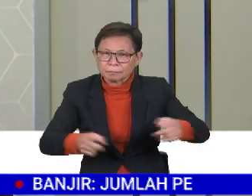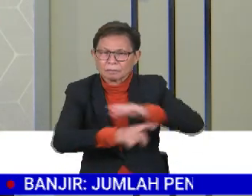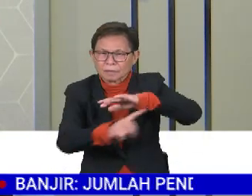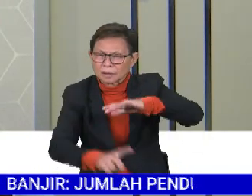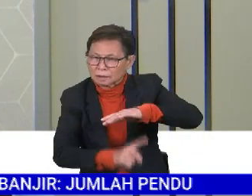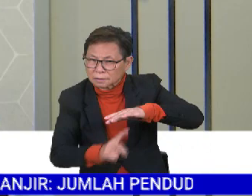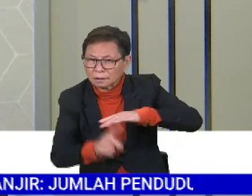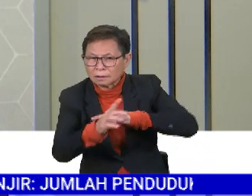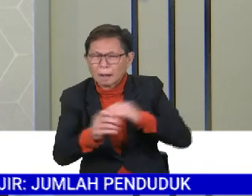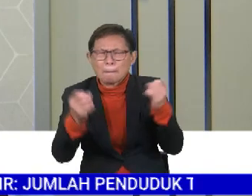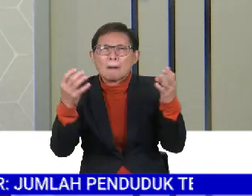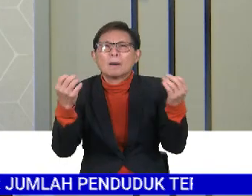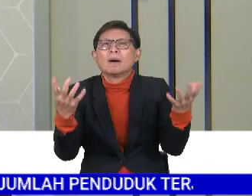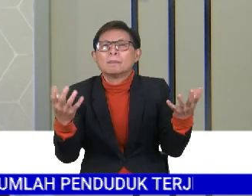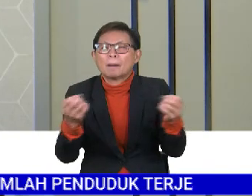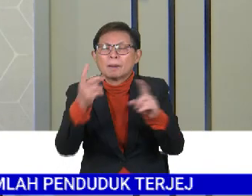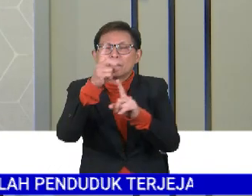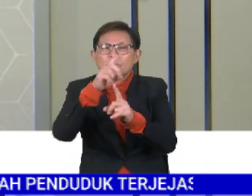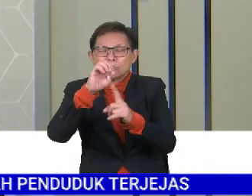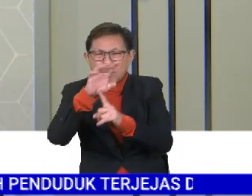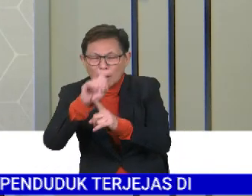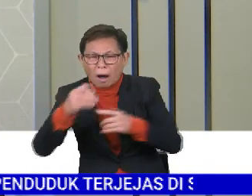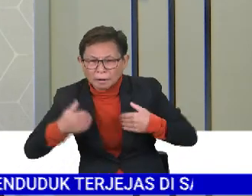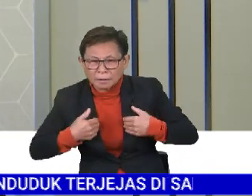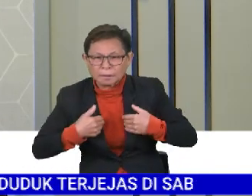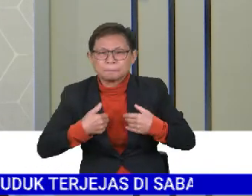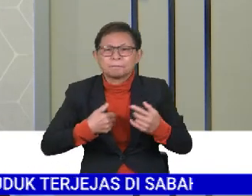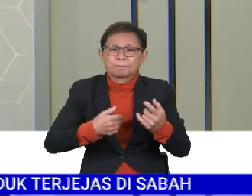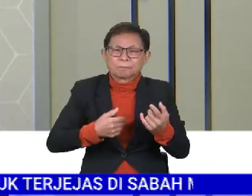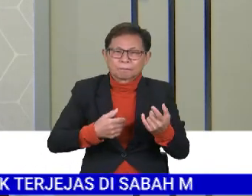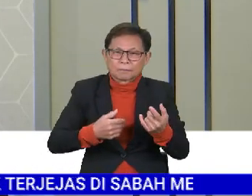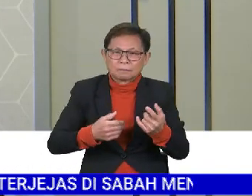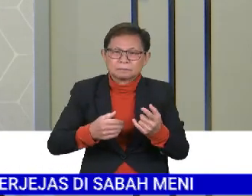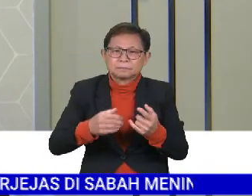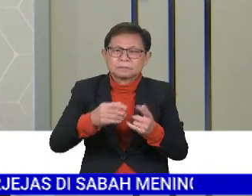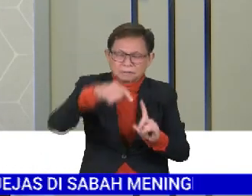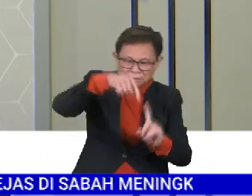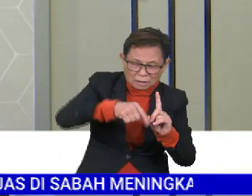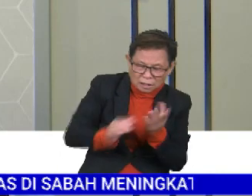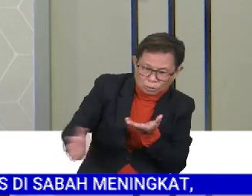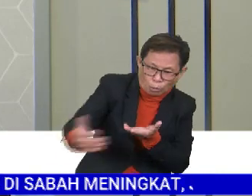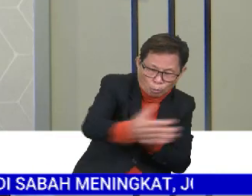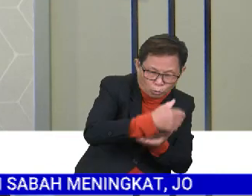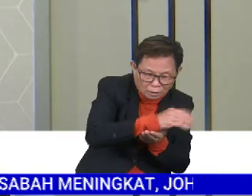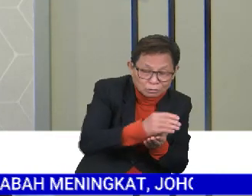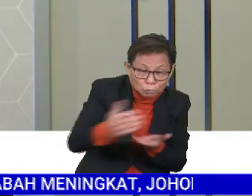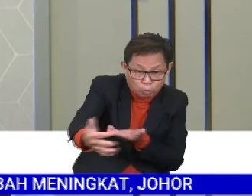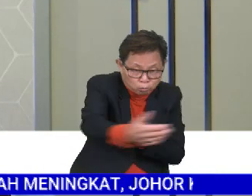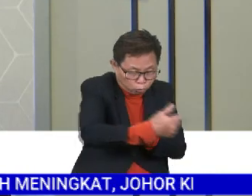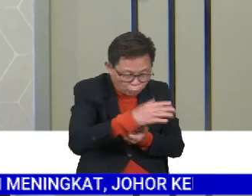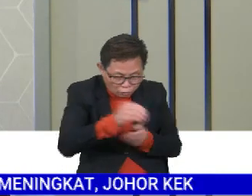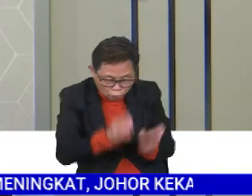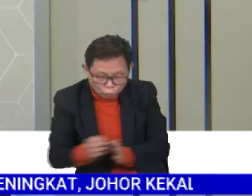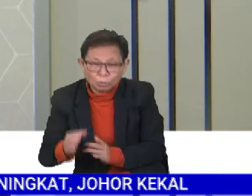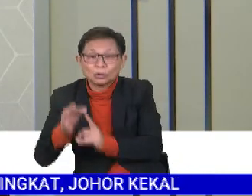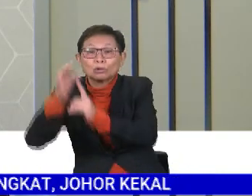banyak yang ada, device yang ada supaya data ini terkumpul dan lebih tersusun. Terutama seperti mana Datuk